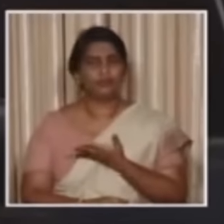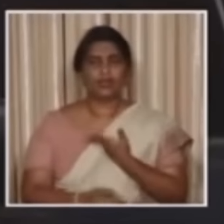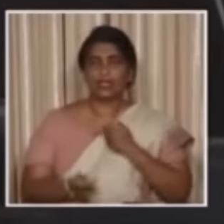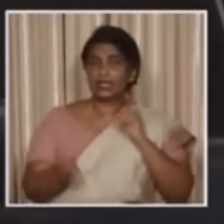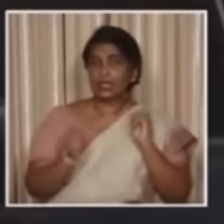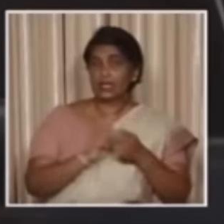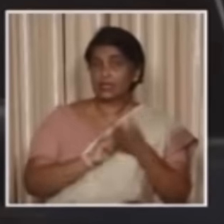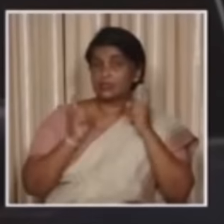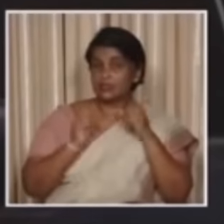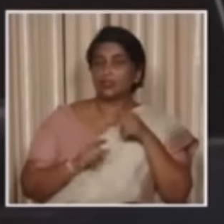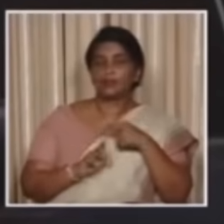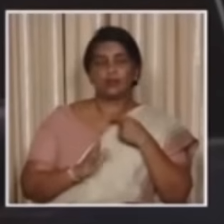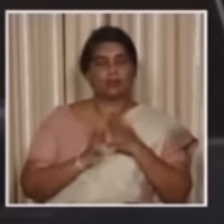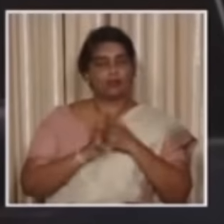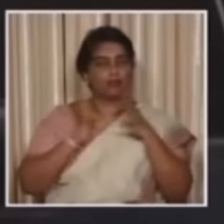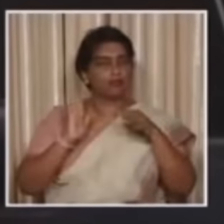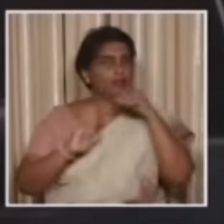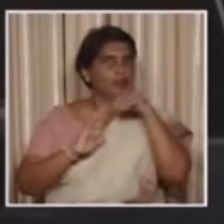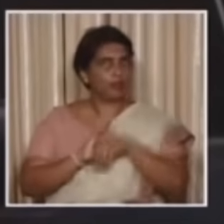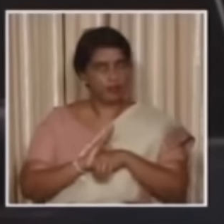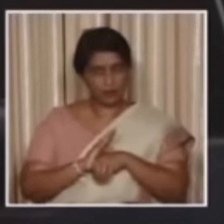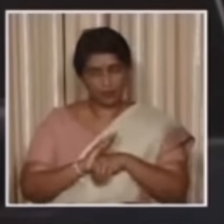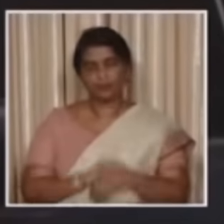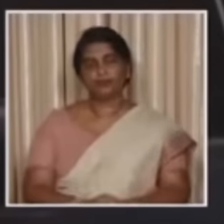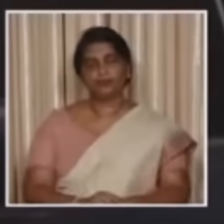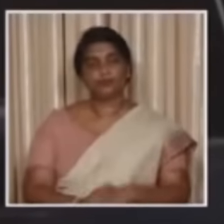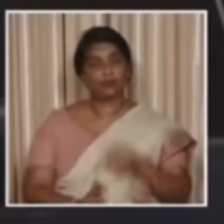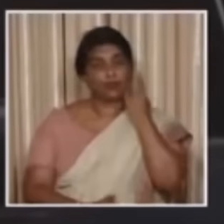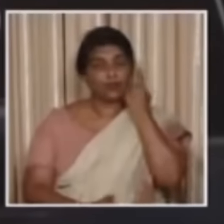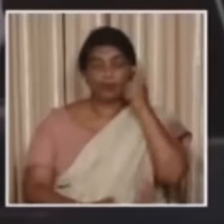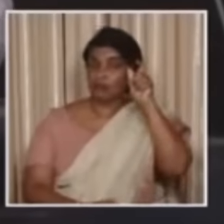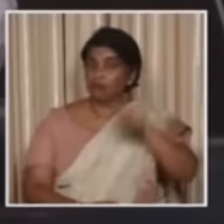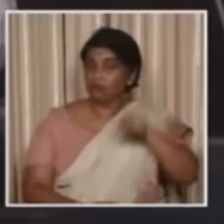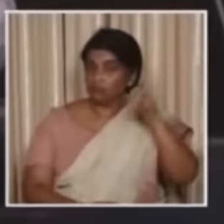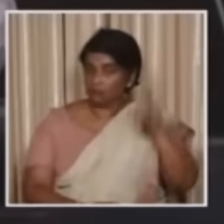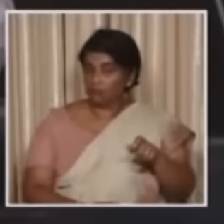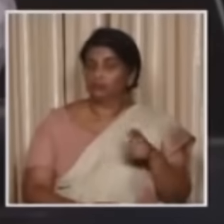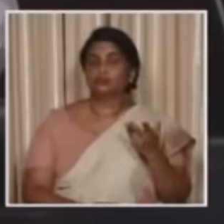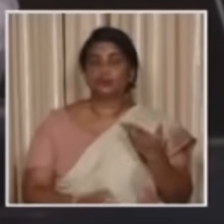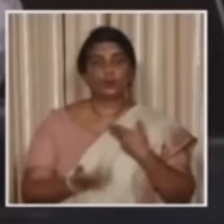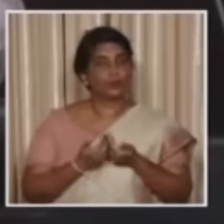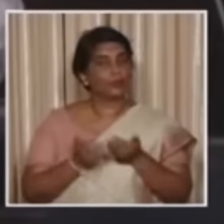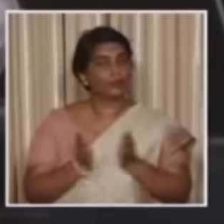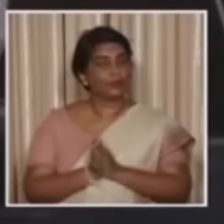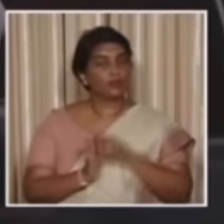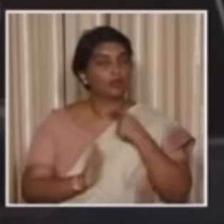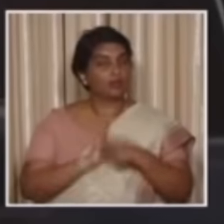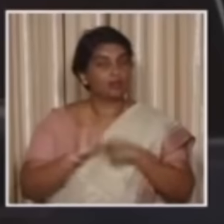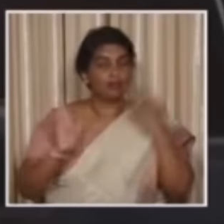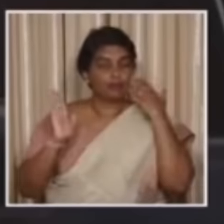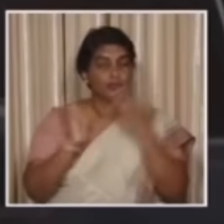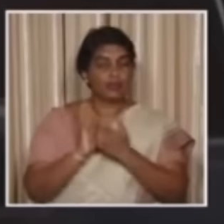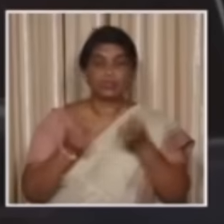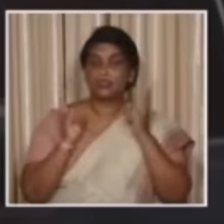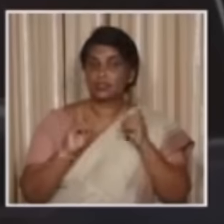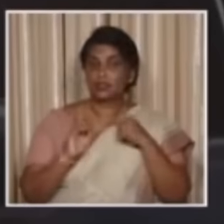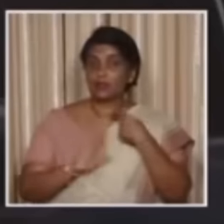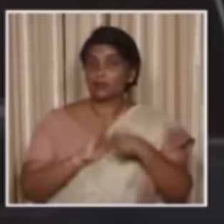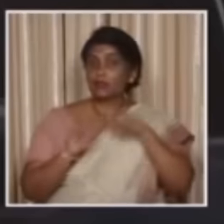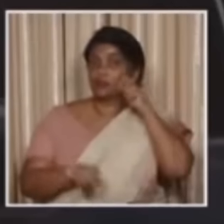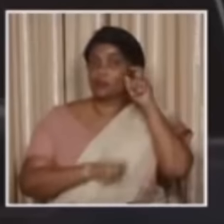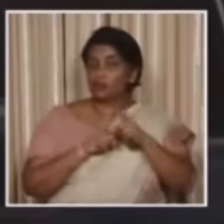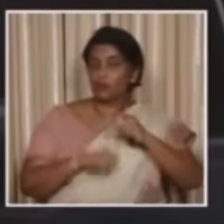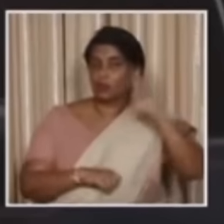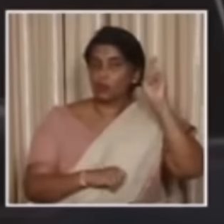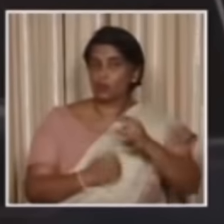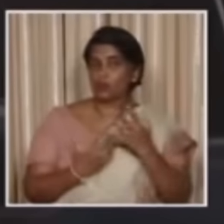क्रीडाव तमाई मेकेन अगादेट तल्वेला यान्नी दक्ष क्रीडक क्रीडकयाव तमंगे रट वेनुवेन सेल्लम करनकोट रटे जनतावे